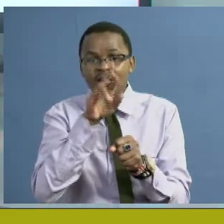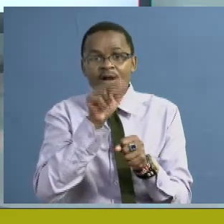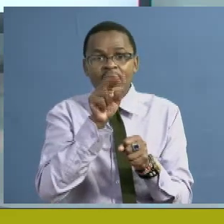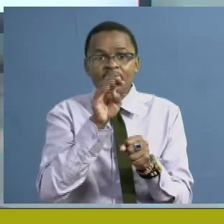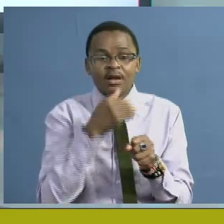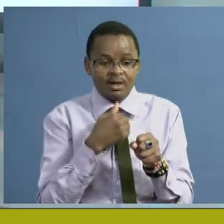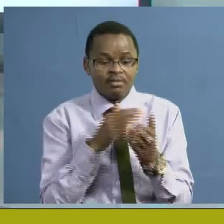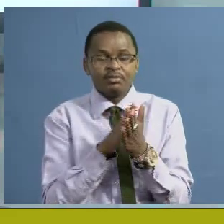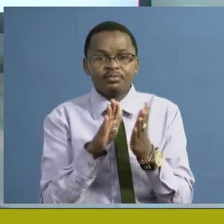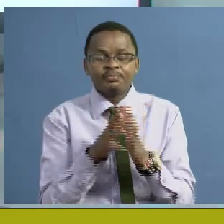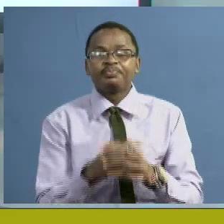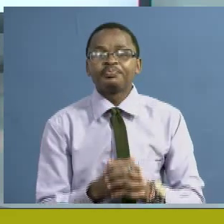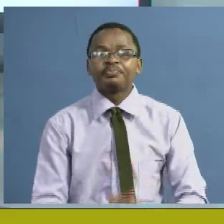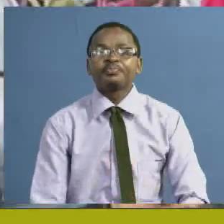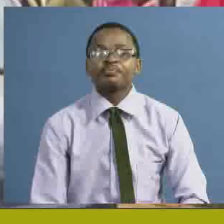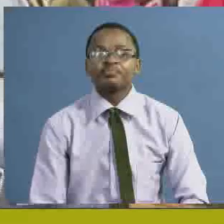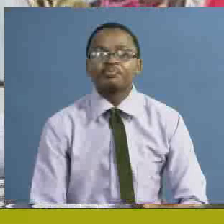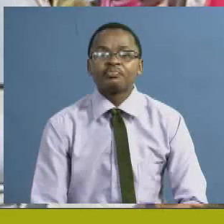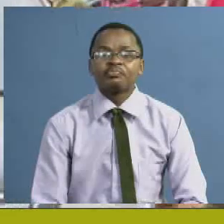kina cha taarifa hii.